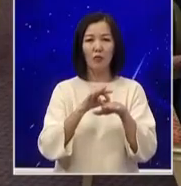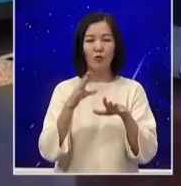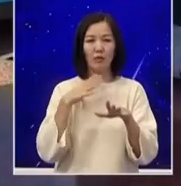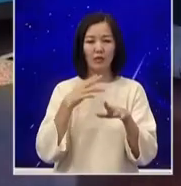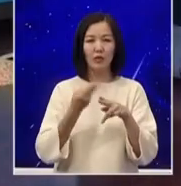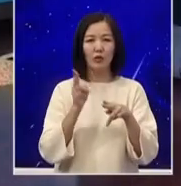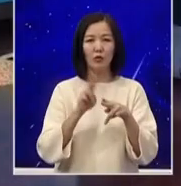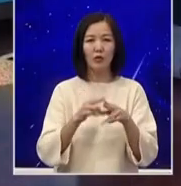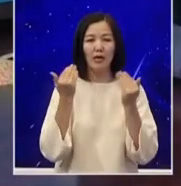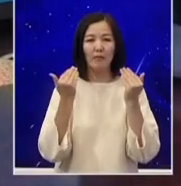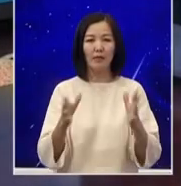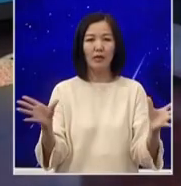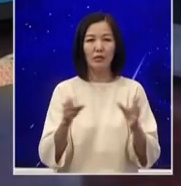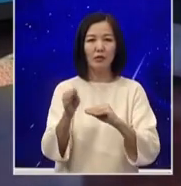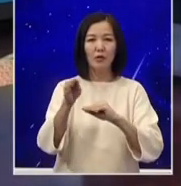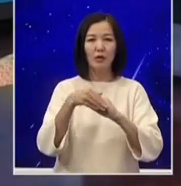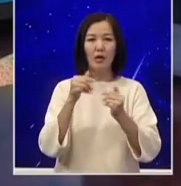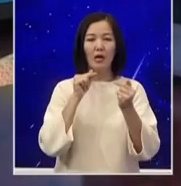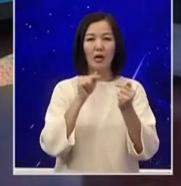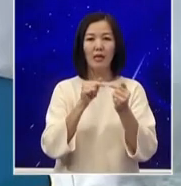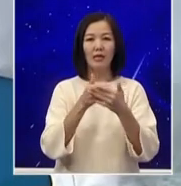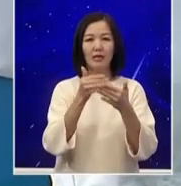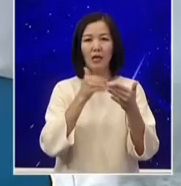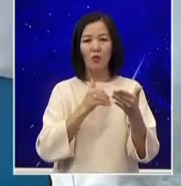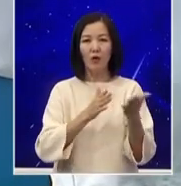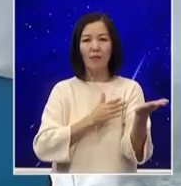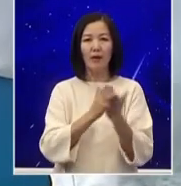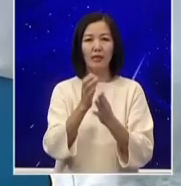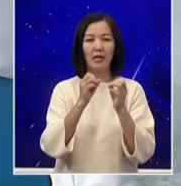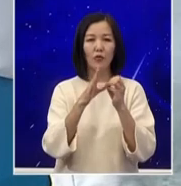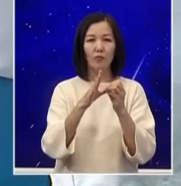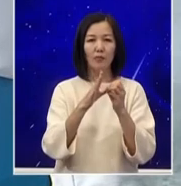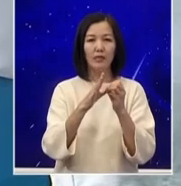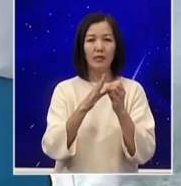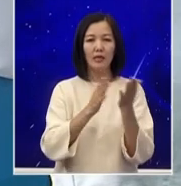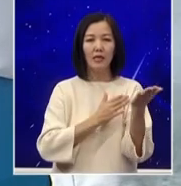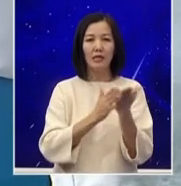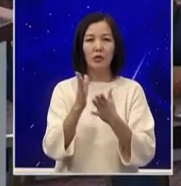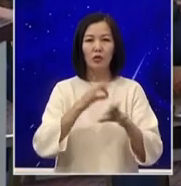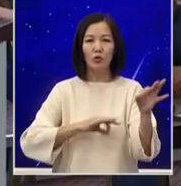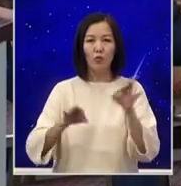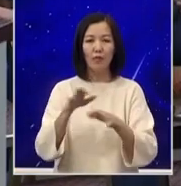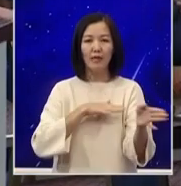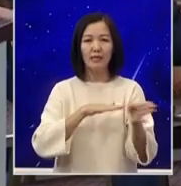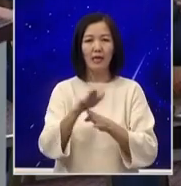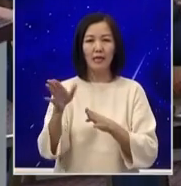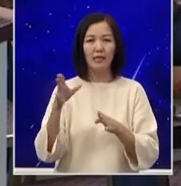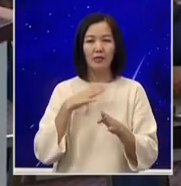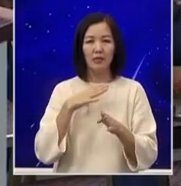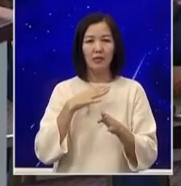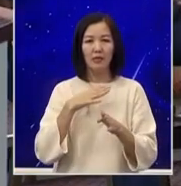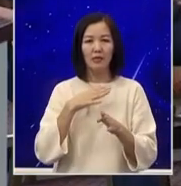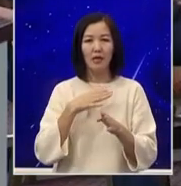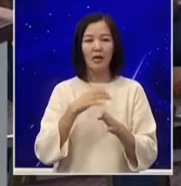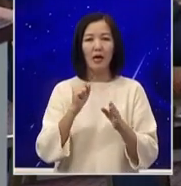іс-шара ұйымдастырылыпты. Сондай-ақ биыл сыбайлас жемқорлықтың алдын алуға бағытталған 15-тен аса стратегиялық жоба